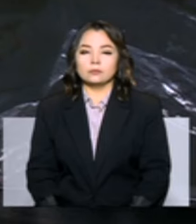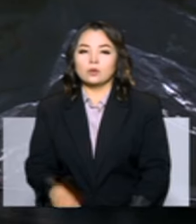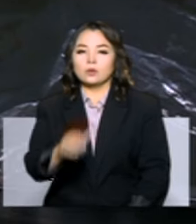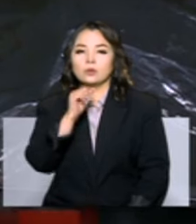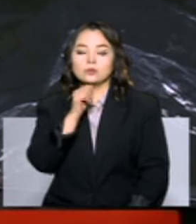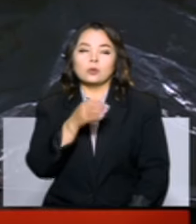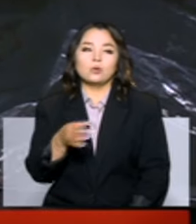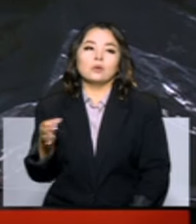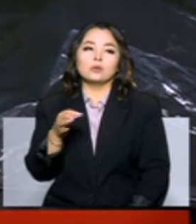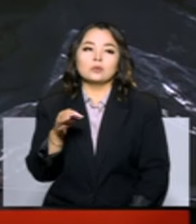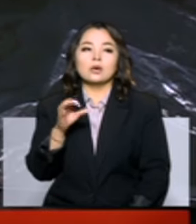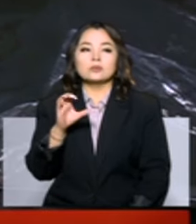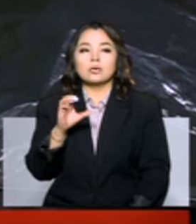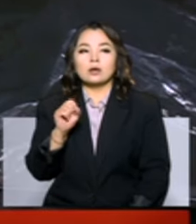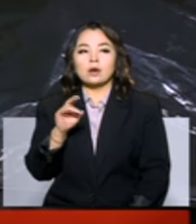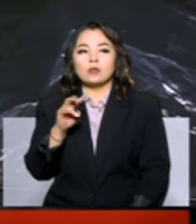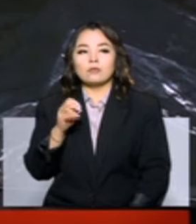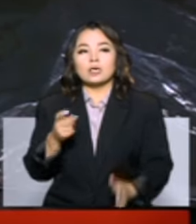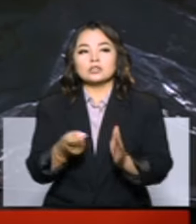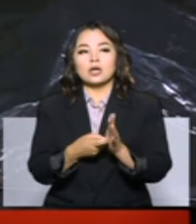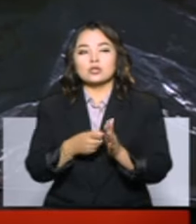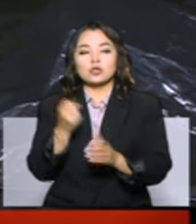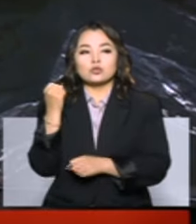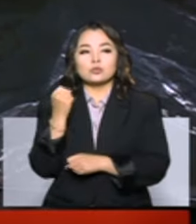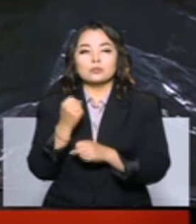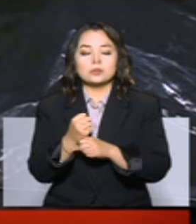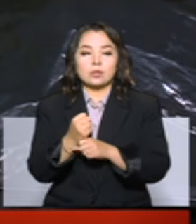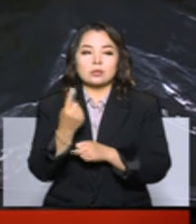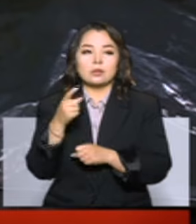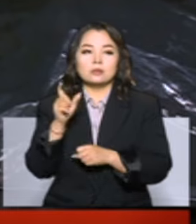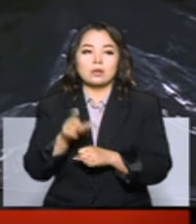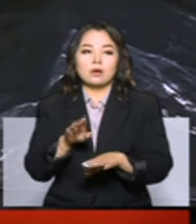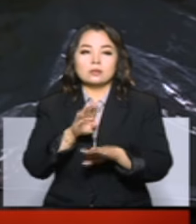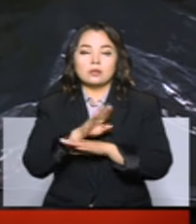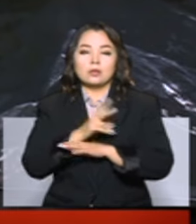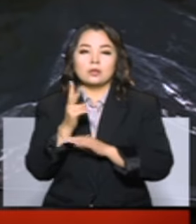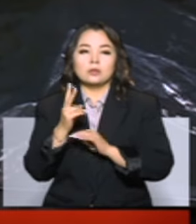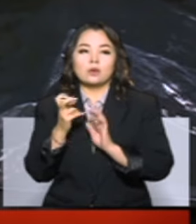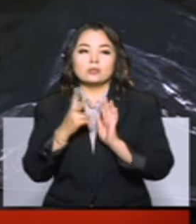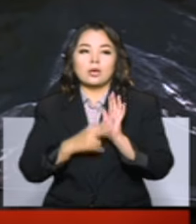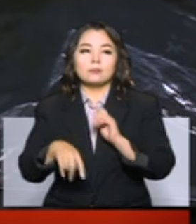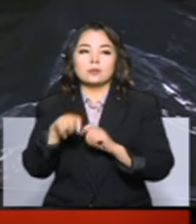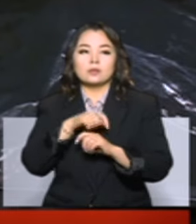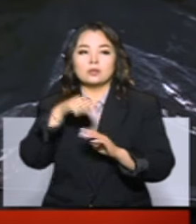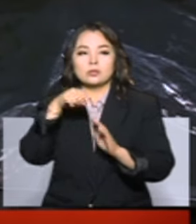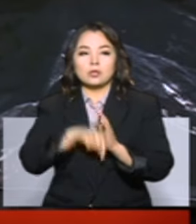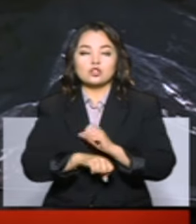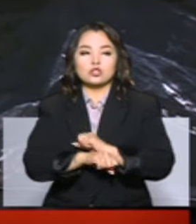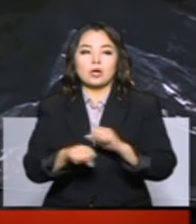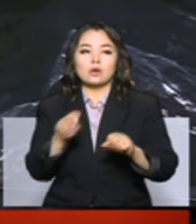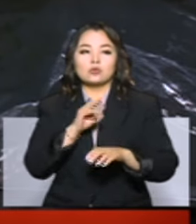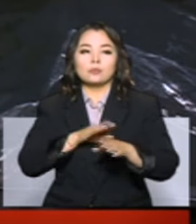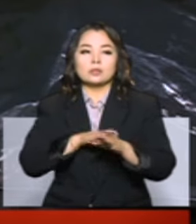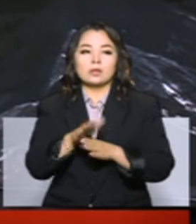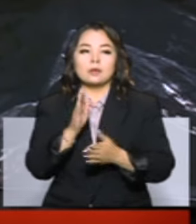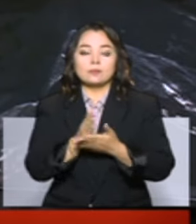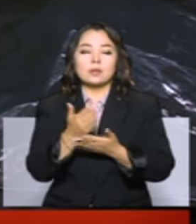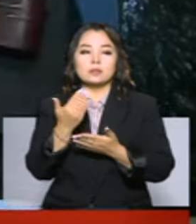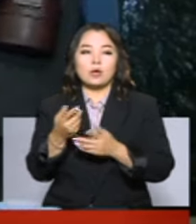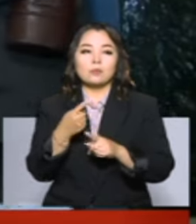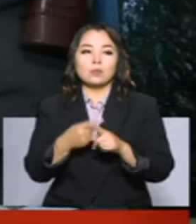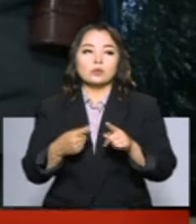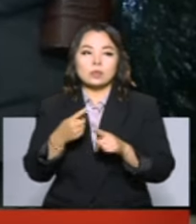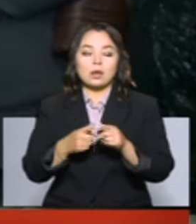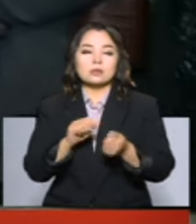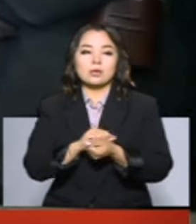Қостанай облысындағы Соколовский шахтасында жұмысшы қайтыс болды. 280 метр тереңдікте жару жұмыстары жүргізілгеннен кейін